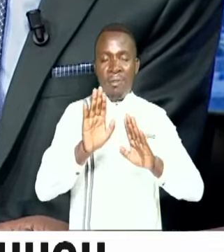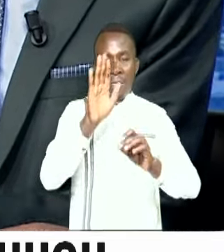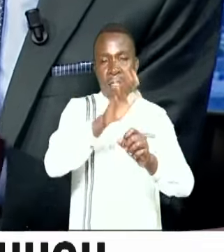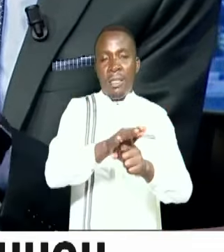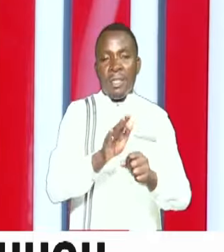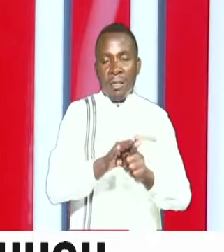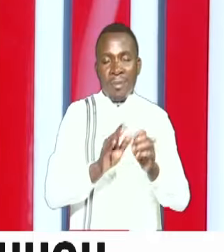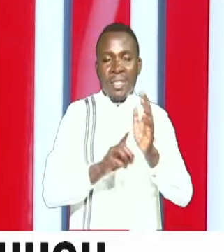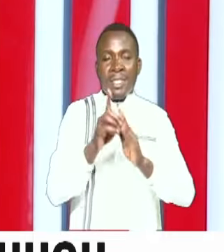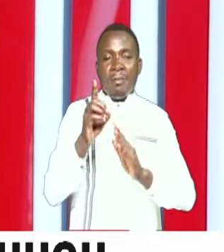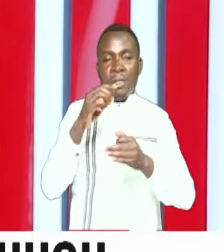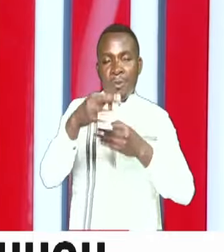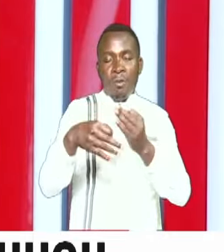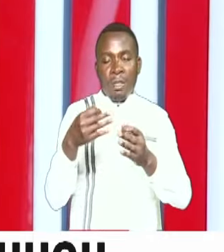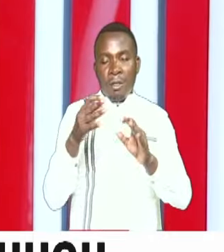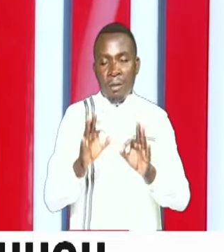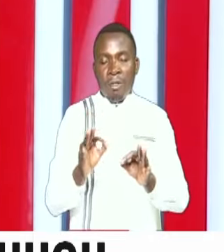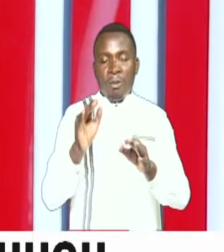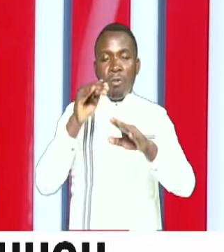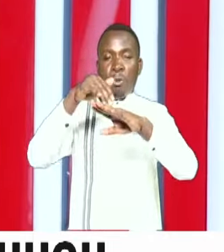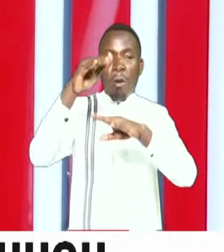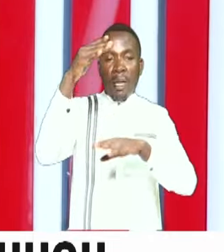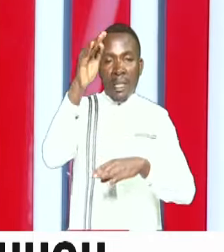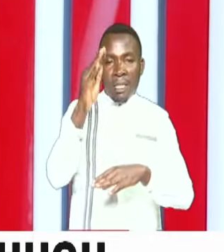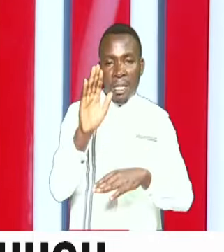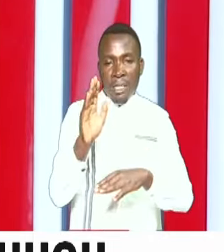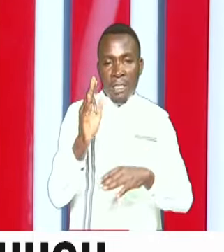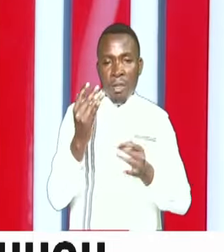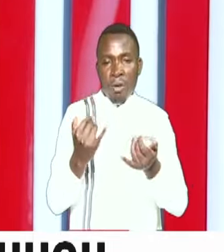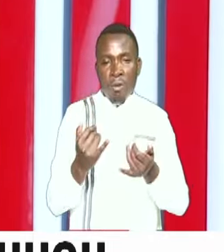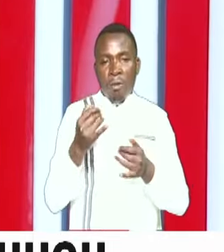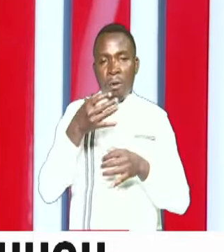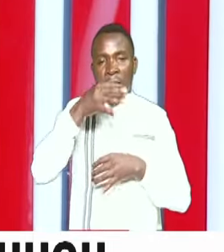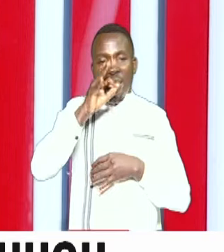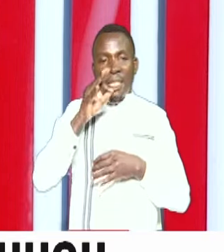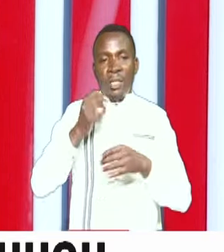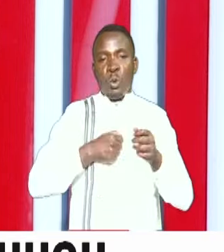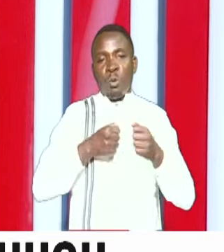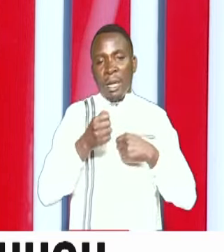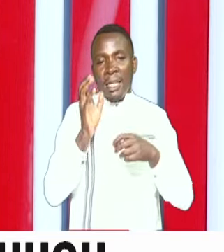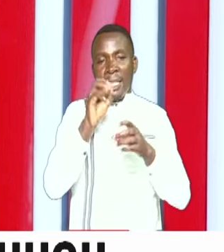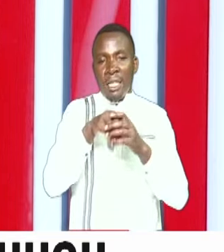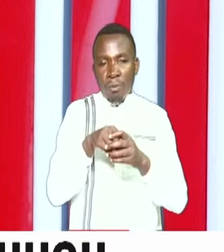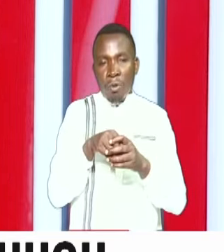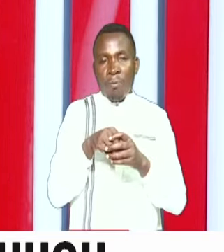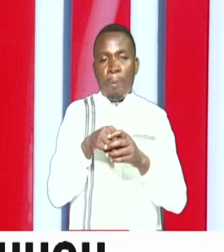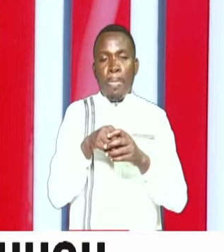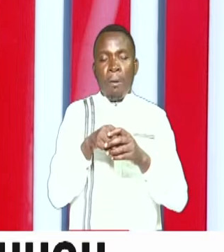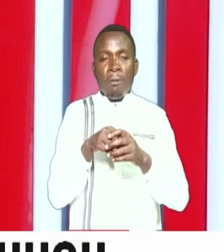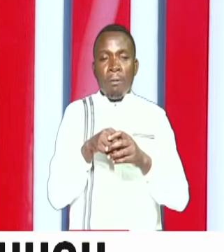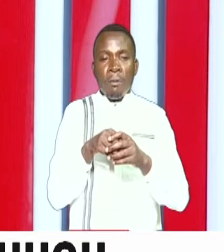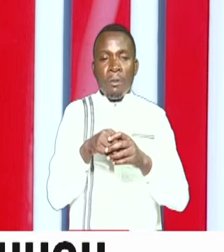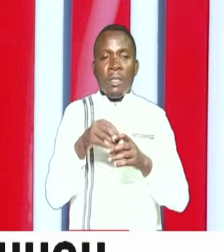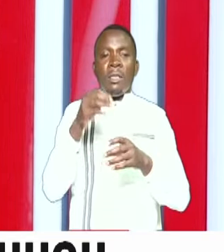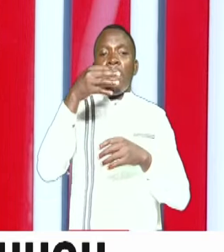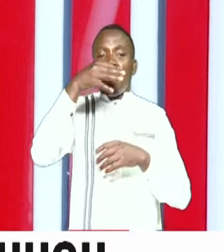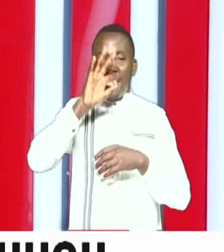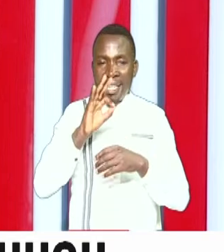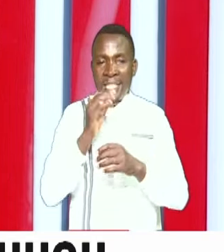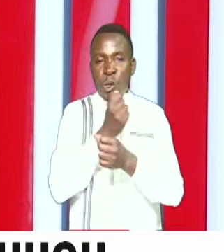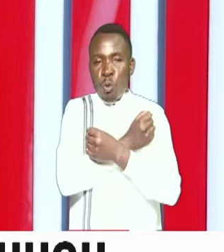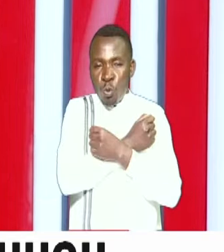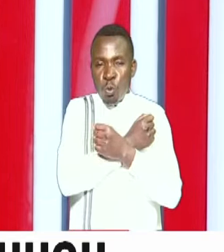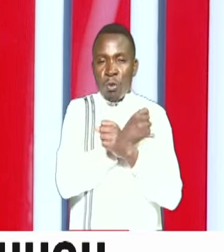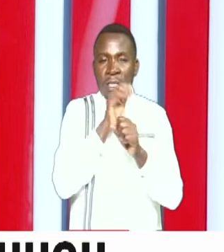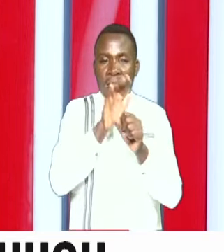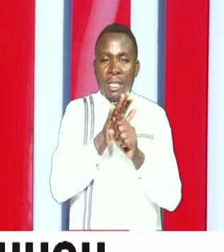ry'ubukungu mu byoherezwa hanze ku buryo ubu n'icyayi cy'u Rwanda kiri mu cyayi gikunzwe ku rwego